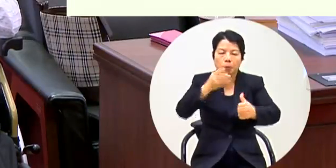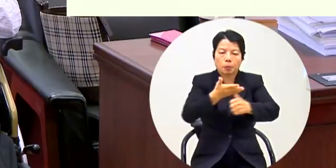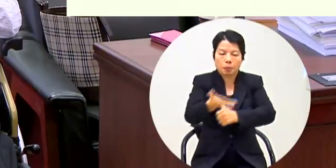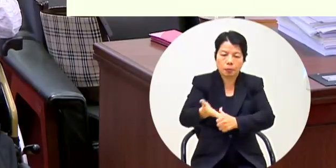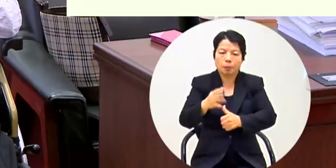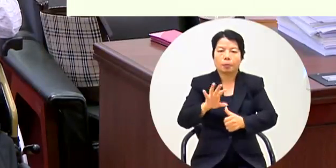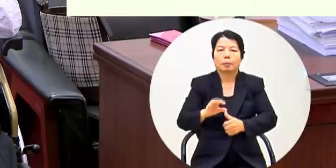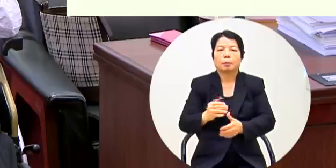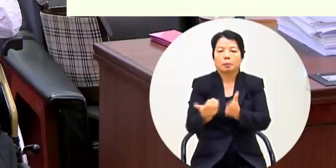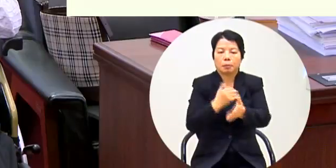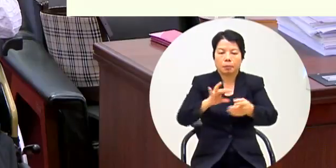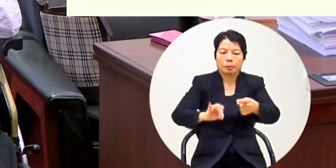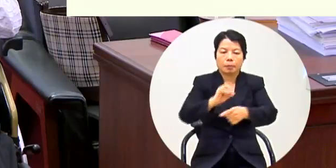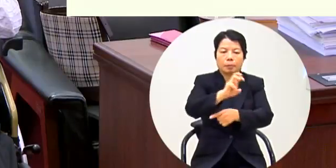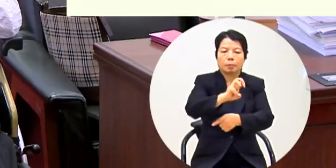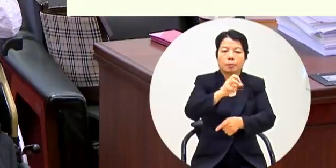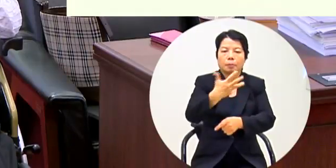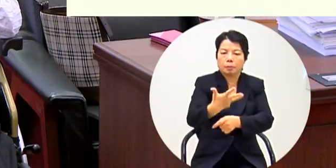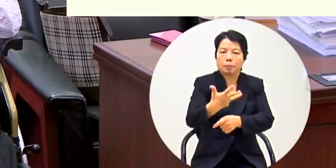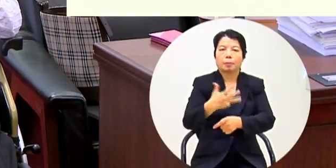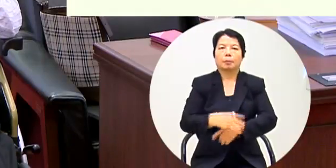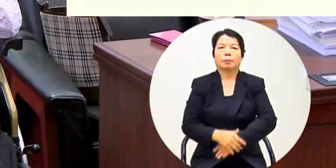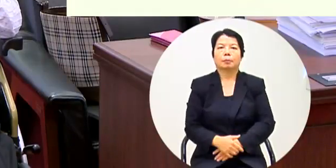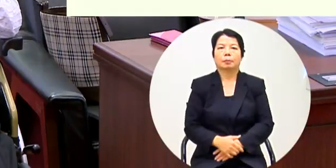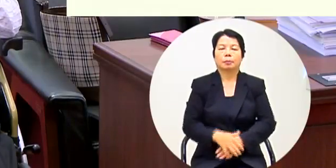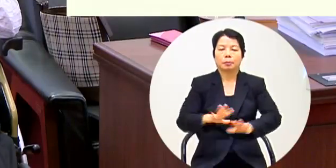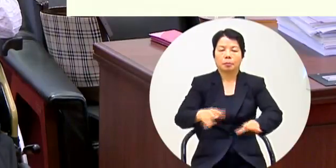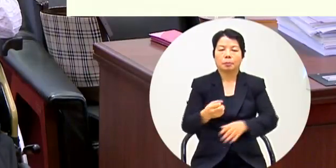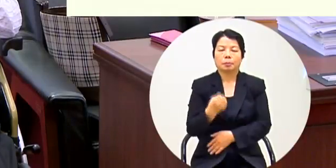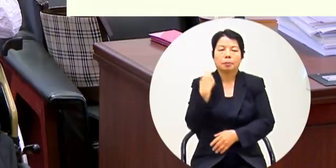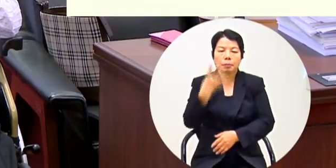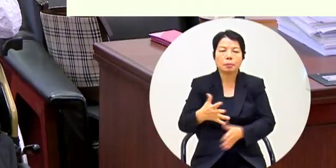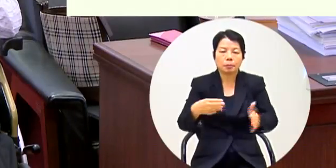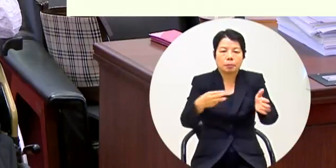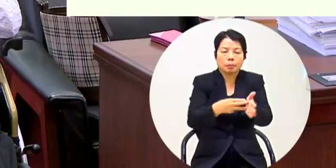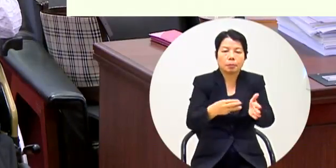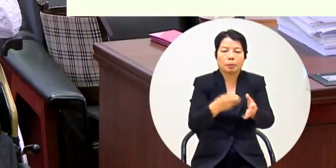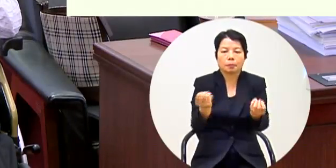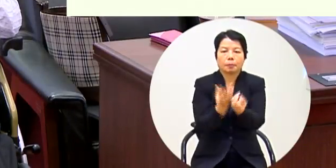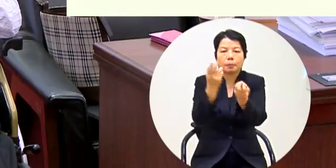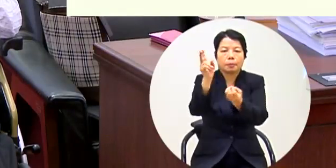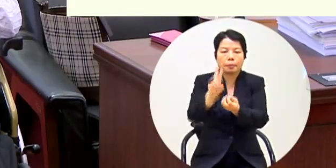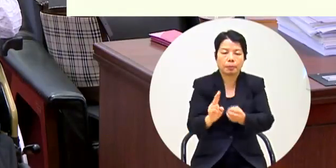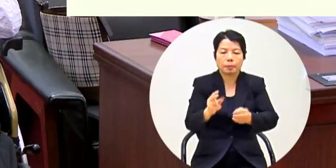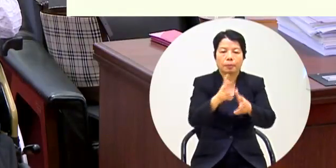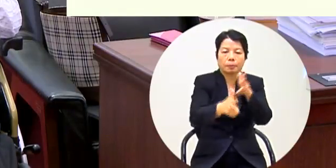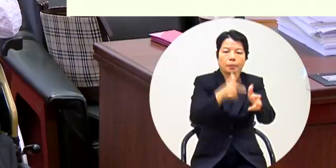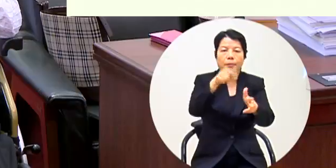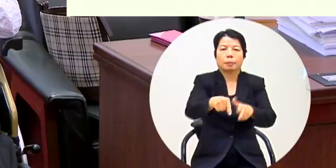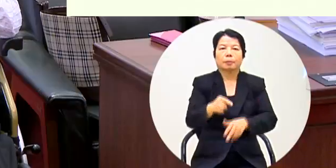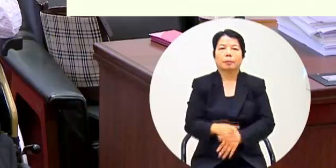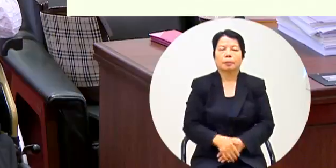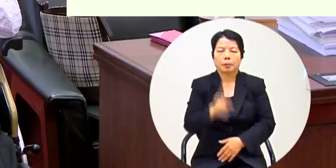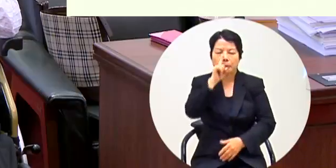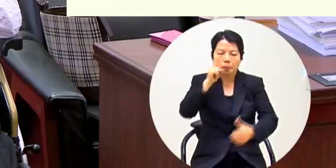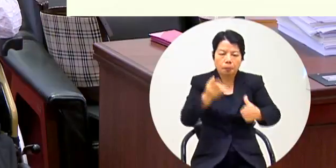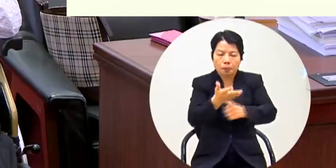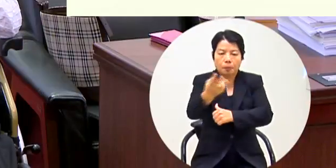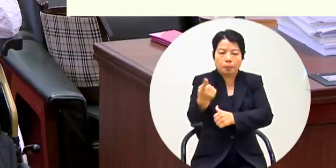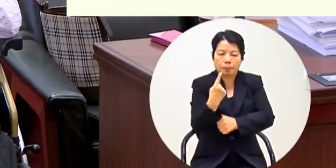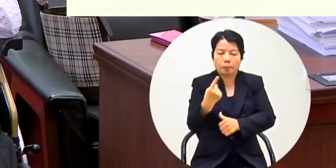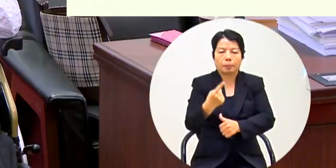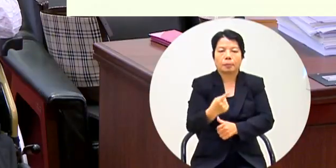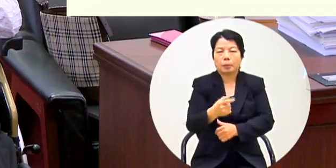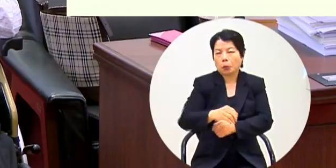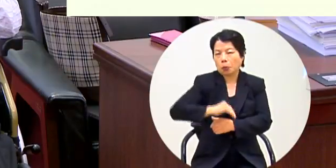嘛。那像新达发电厂它的污染源其实也很高，它是所有的发电厂里头排